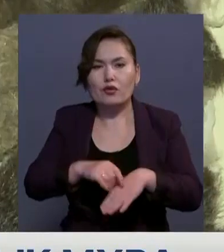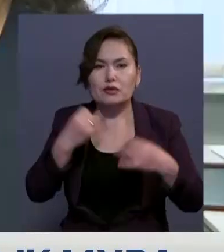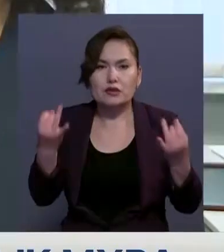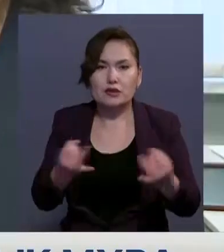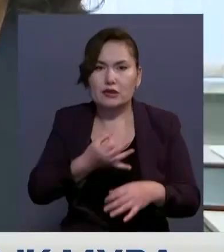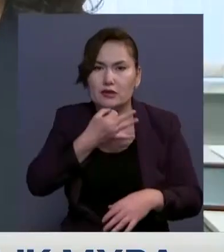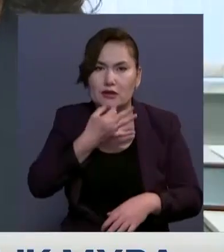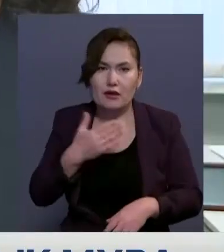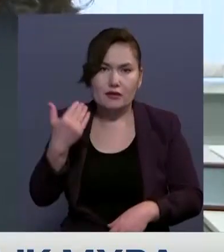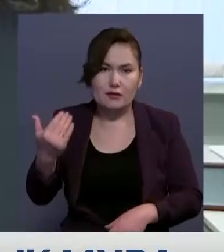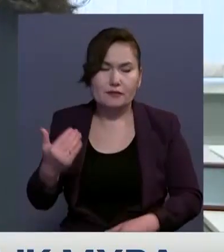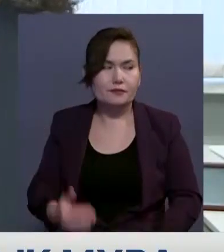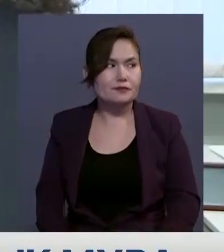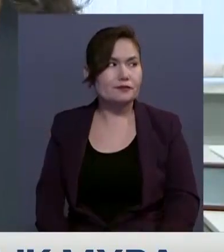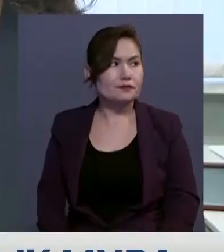ол.